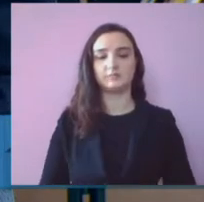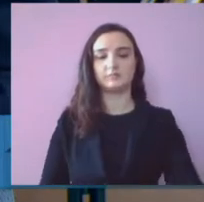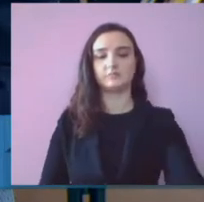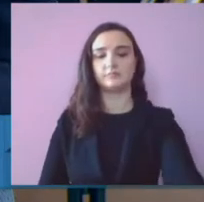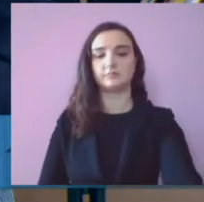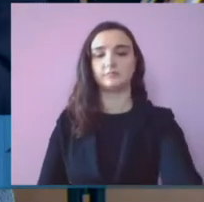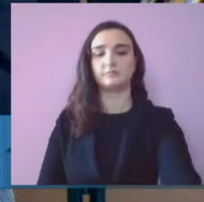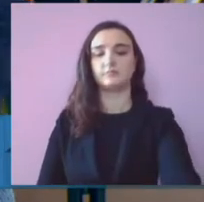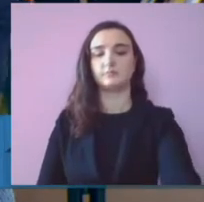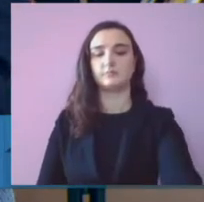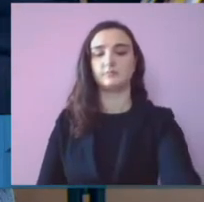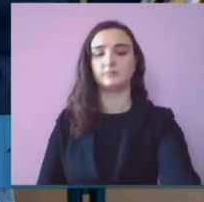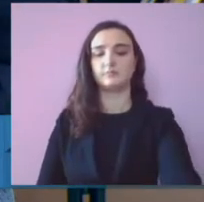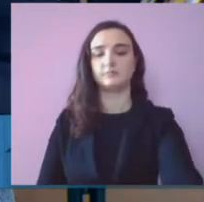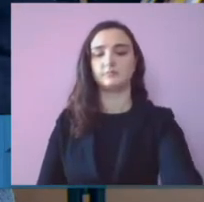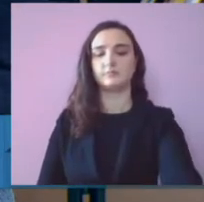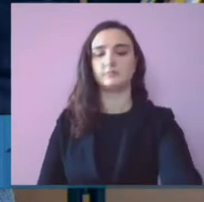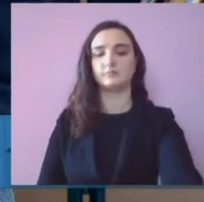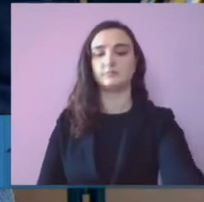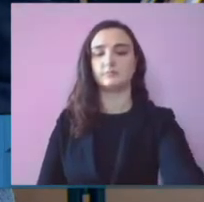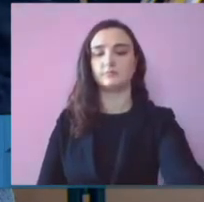შესაბამისად კიდევ ფორმა